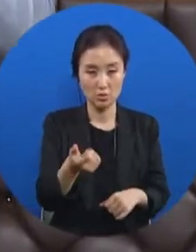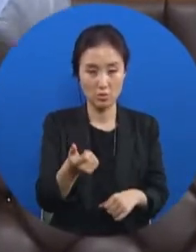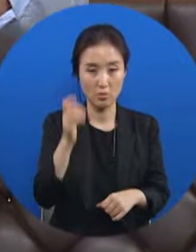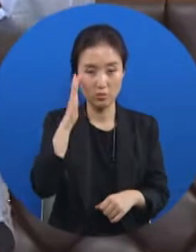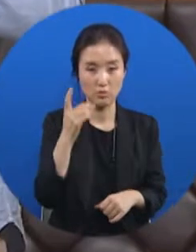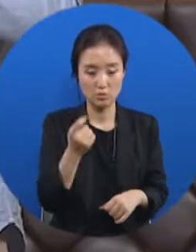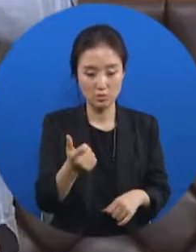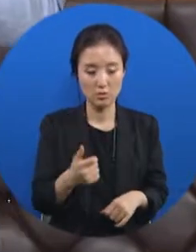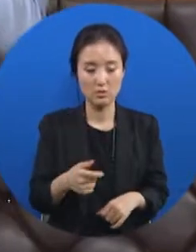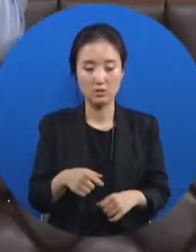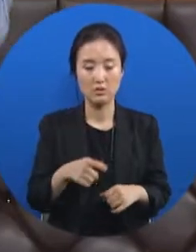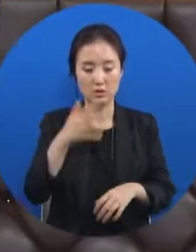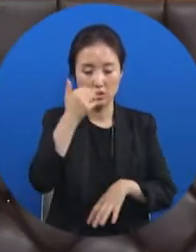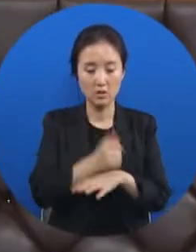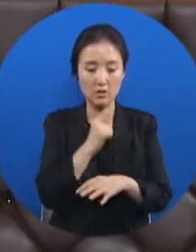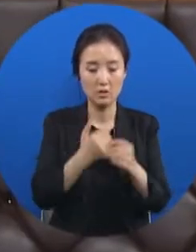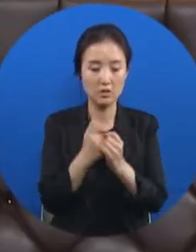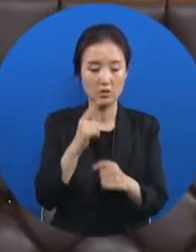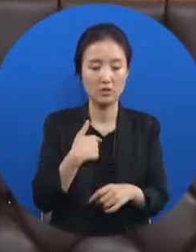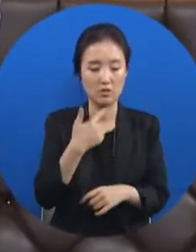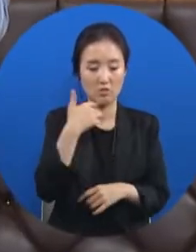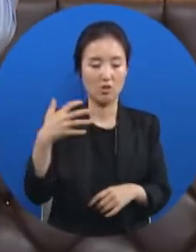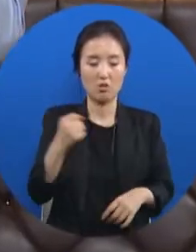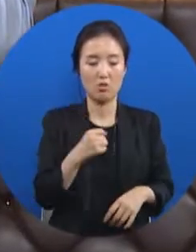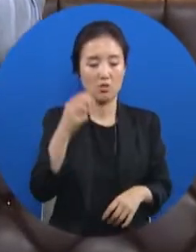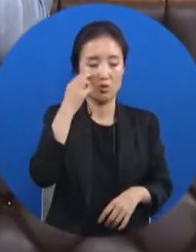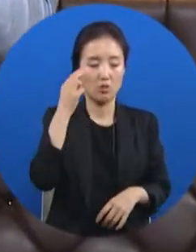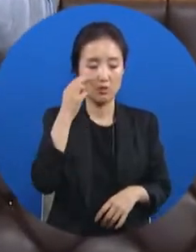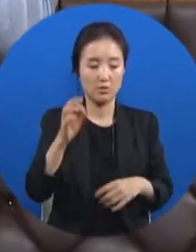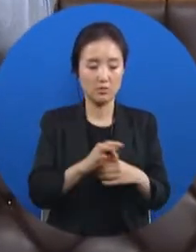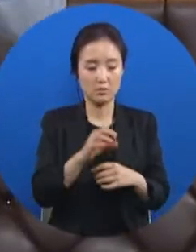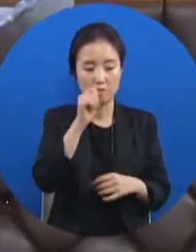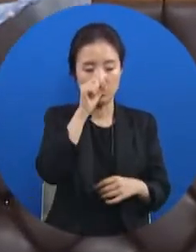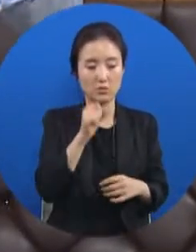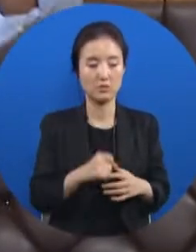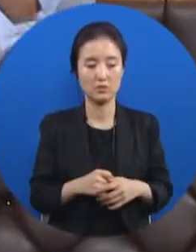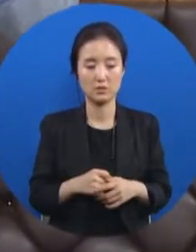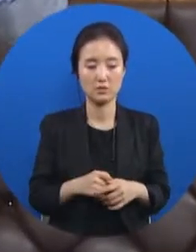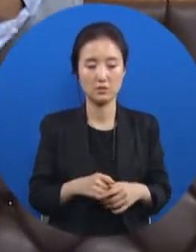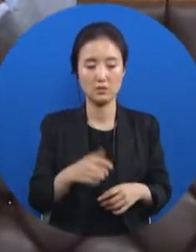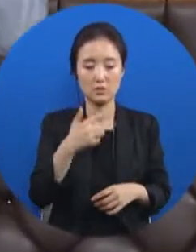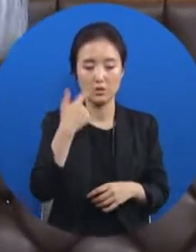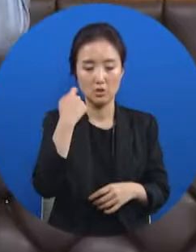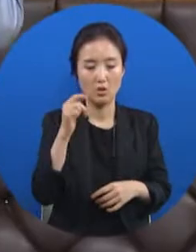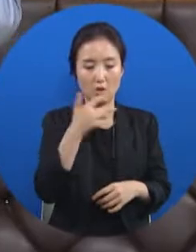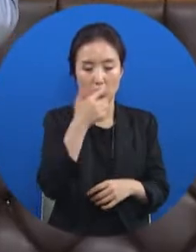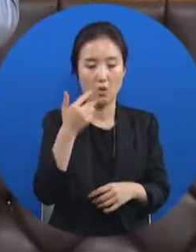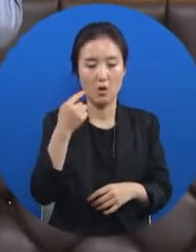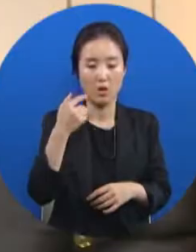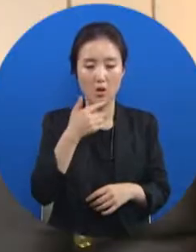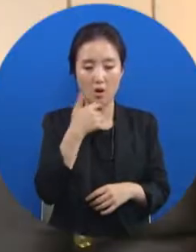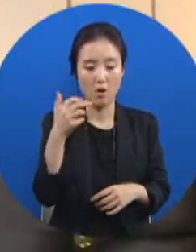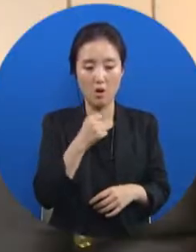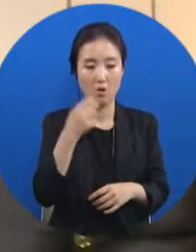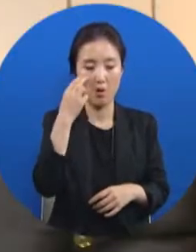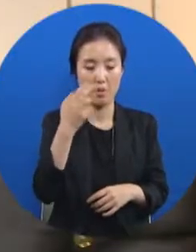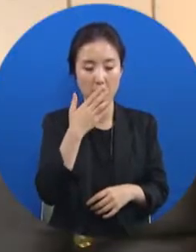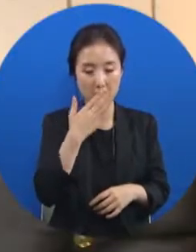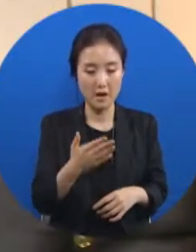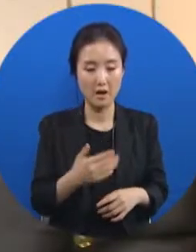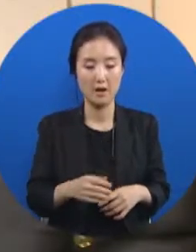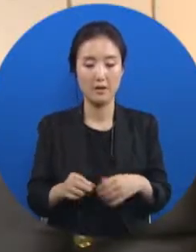얘기하냐면 아, 나 영어로 좀 농담됐으면 좋겠어. 그게 내 꿈이야. 나 영어로 막 농담하고 그래요. 그러면